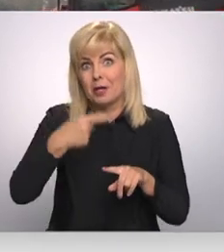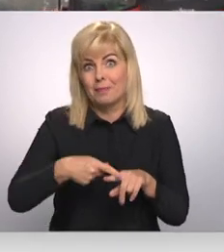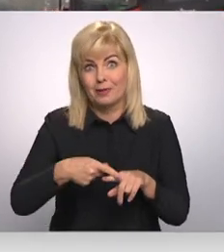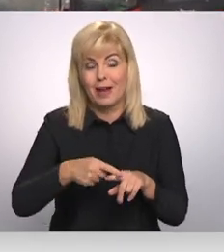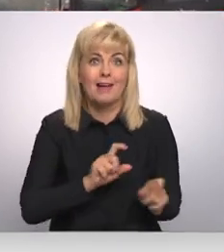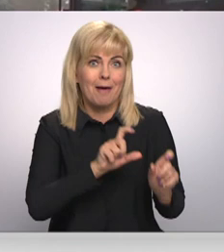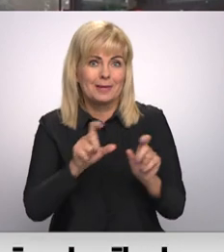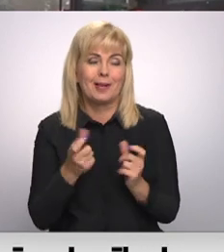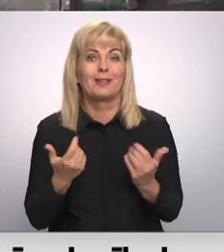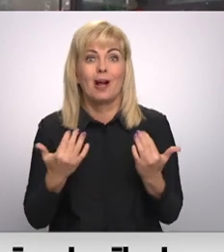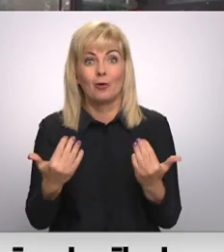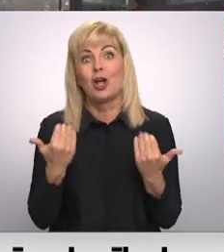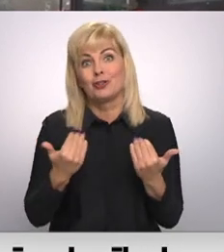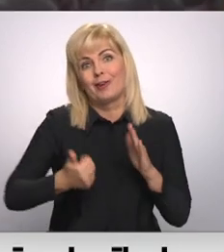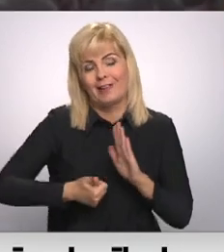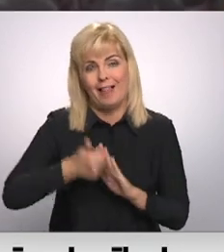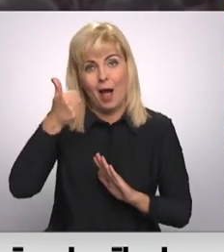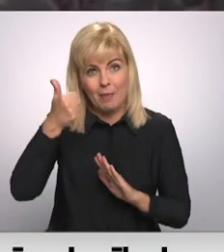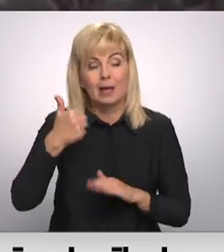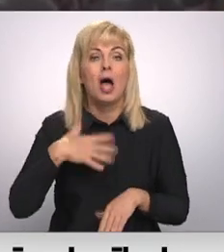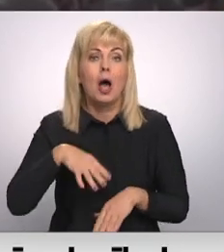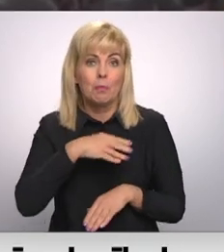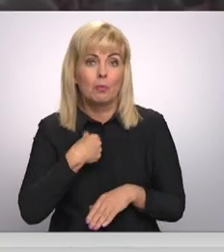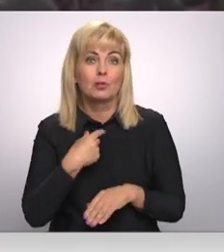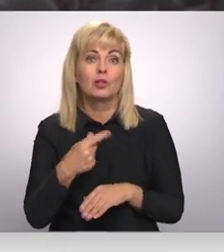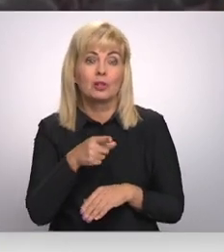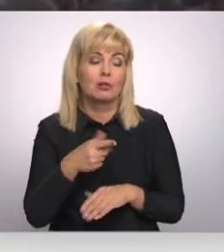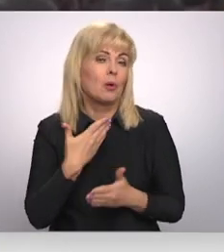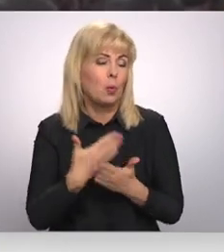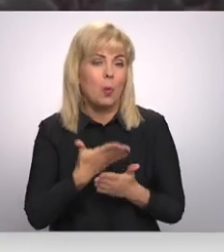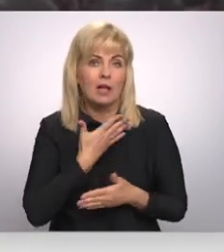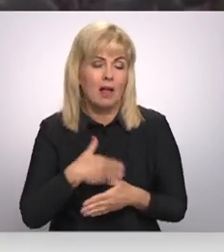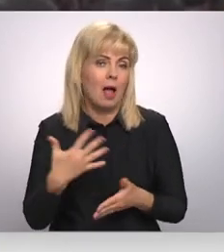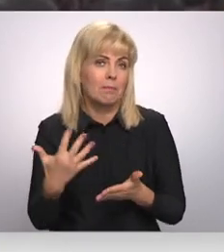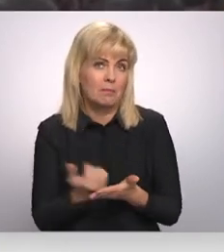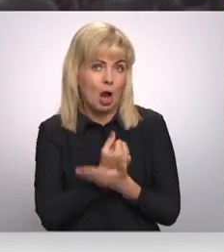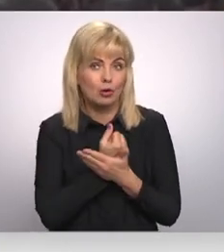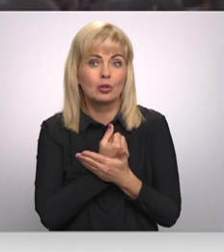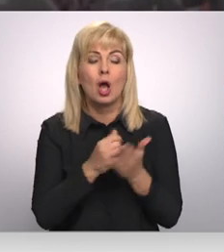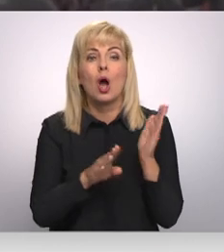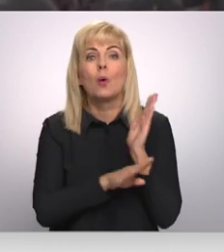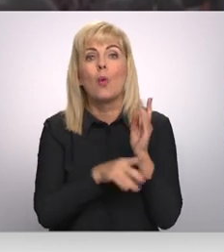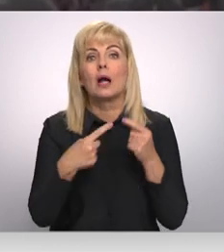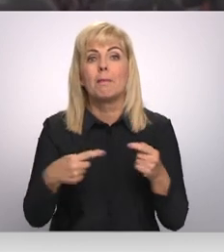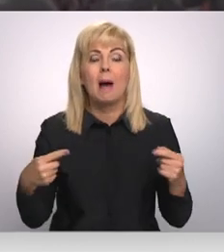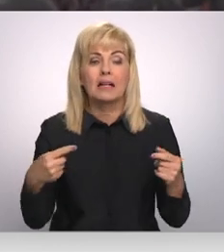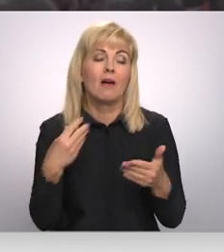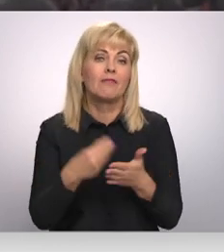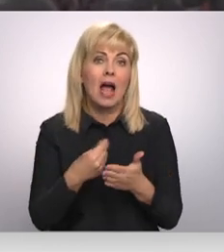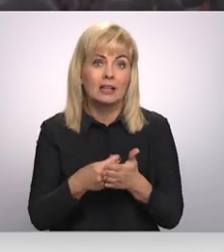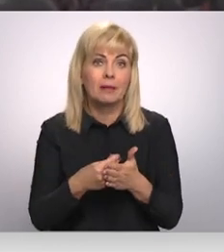par traktoru. Šodien jau labāk iet. Mums arī lieti noderēs iegūtais koku materiāls vērtīgais, jo